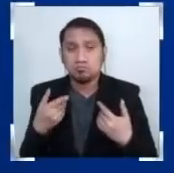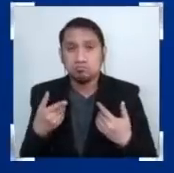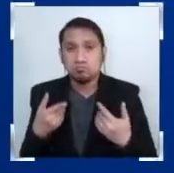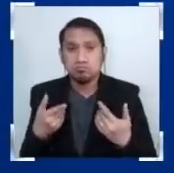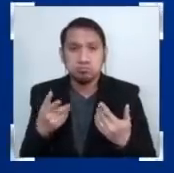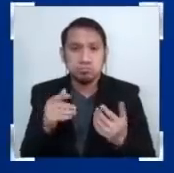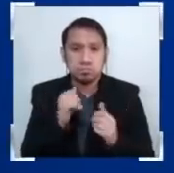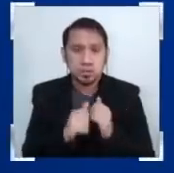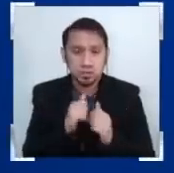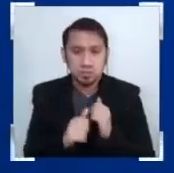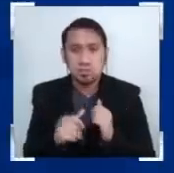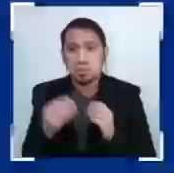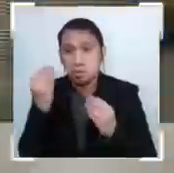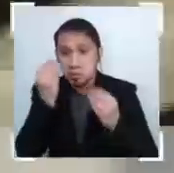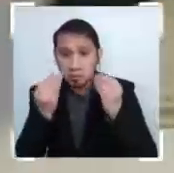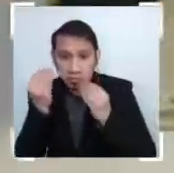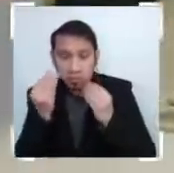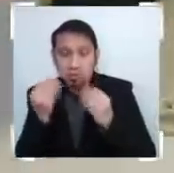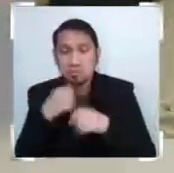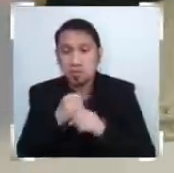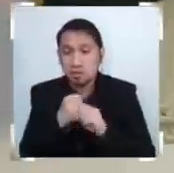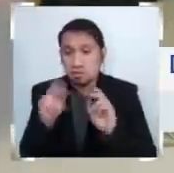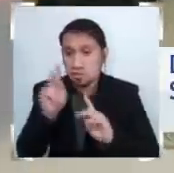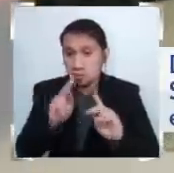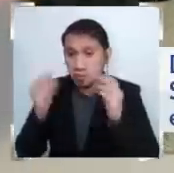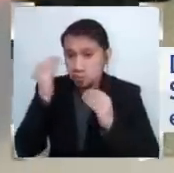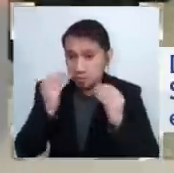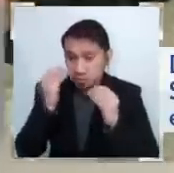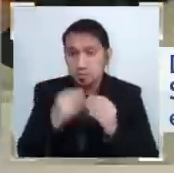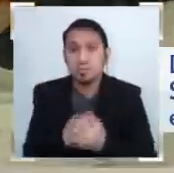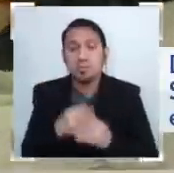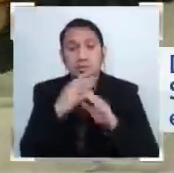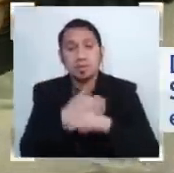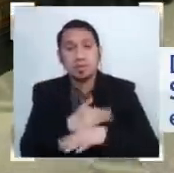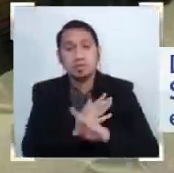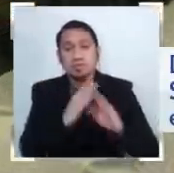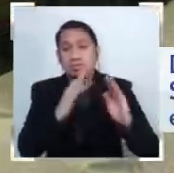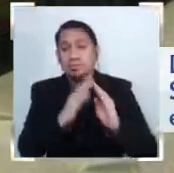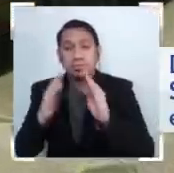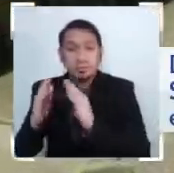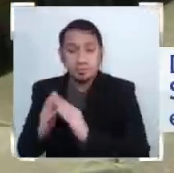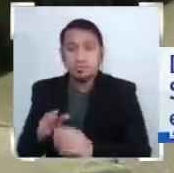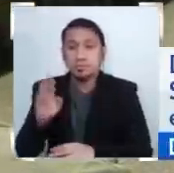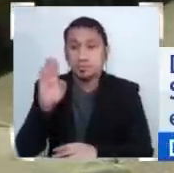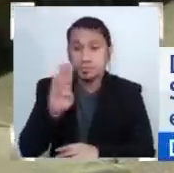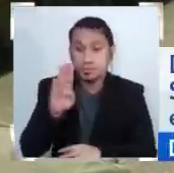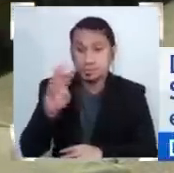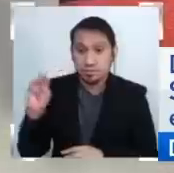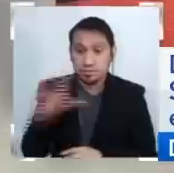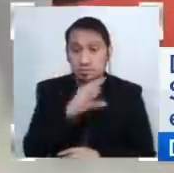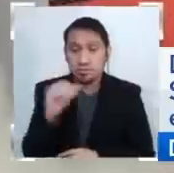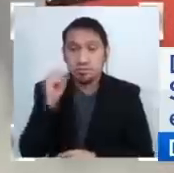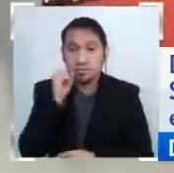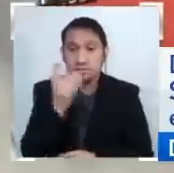ay panlilin lang sa taong bayan. Sa Davao City, humarap sina dating Senador Bongbong Marcos at Mayor Sara